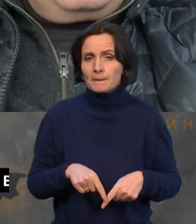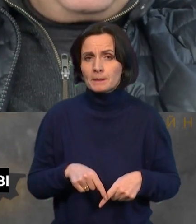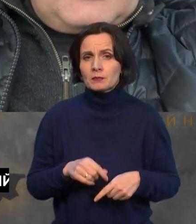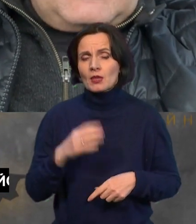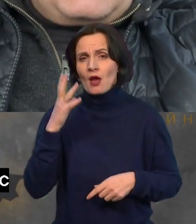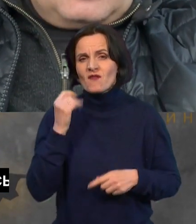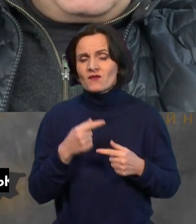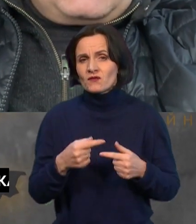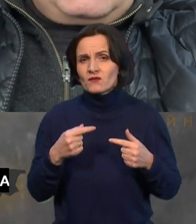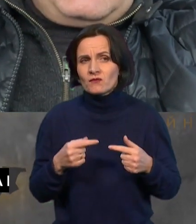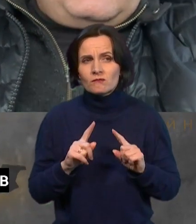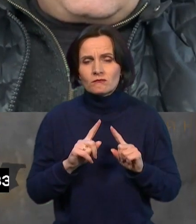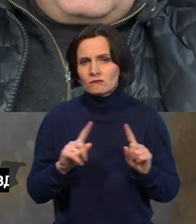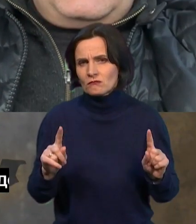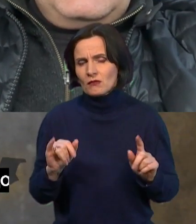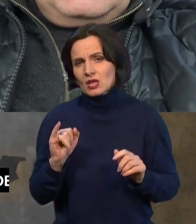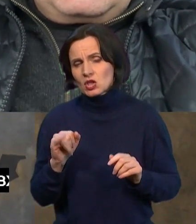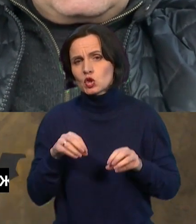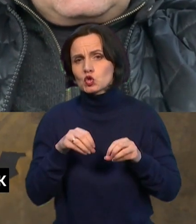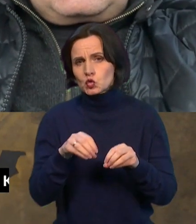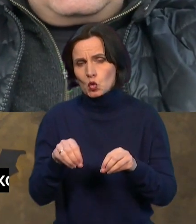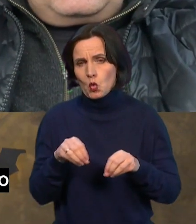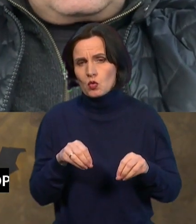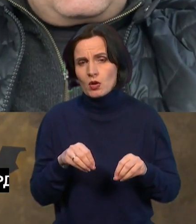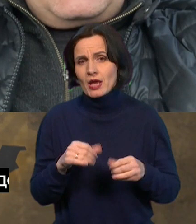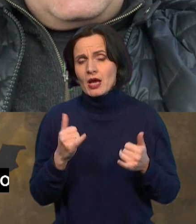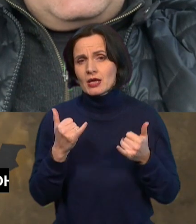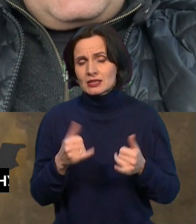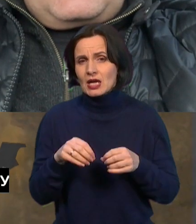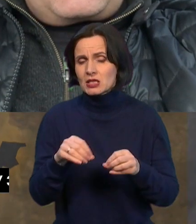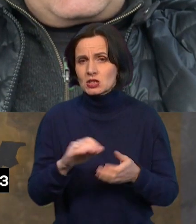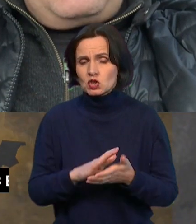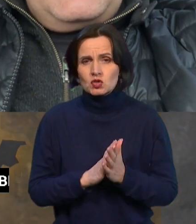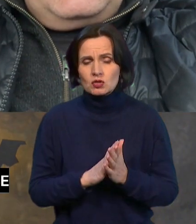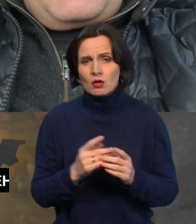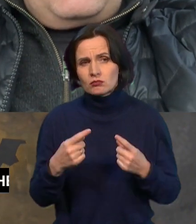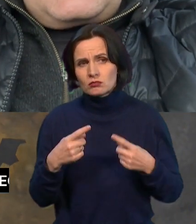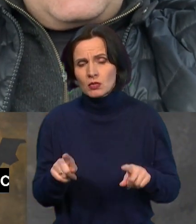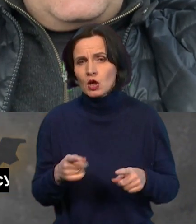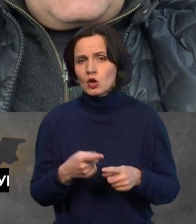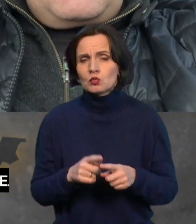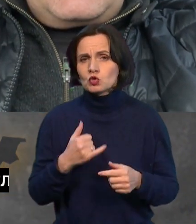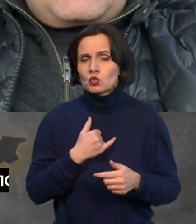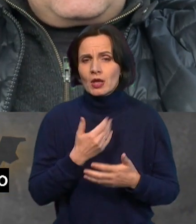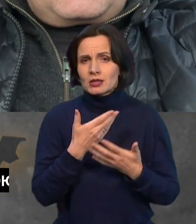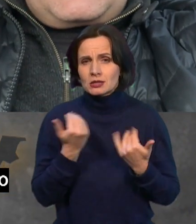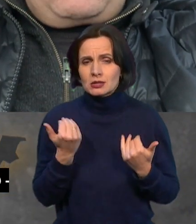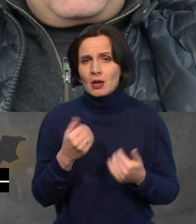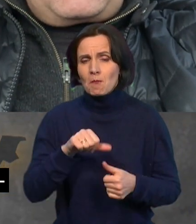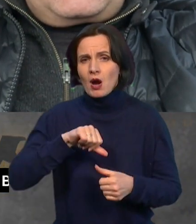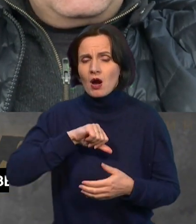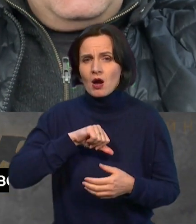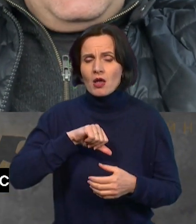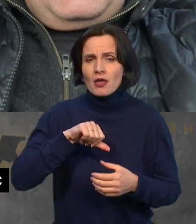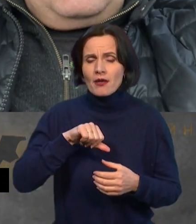фруктів екзотичних, та, ну і солі. Зараз з сіллю ситуація не така, тому що там немає у нас на сьогоднішній момент закруток таких